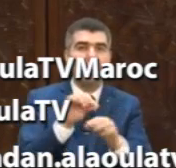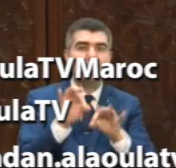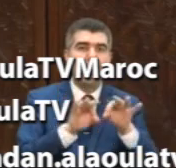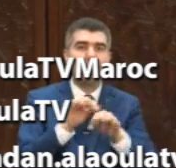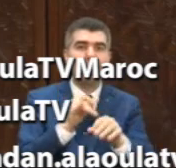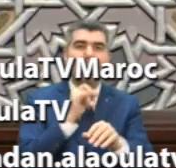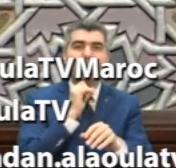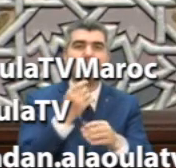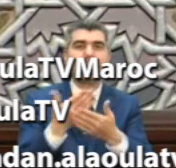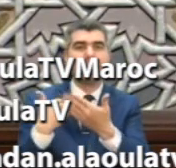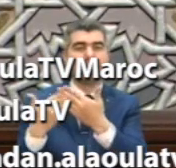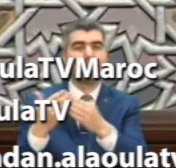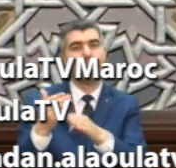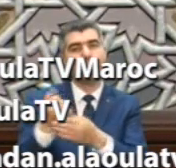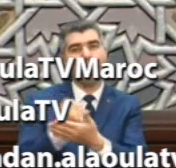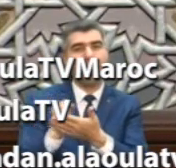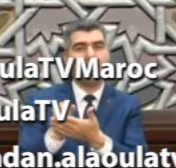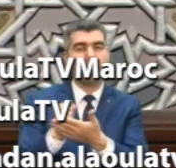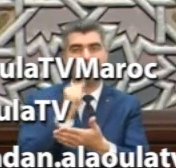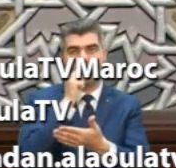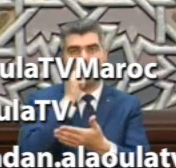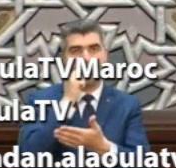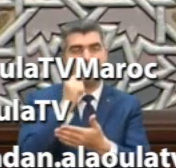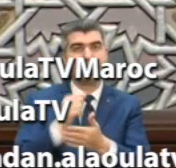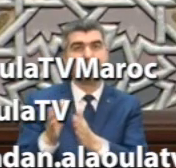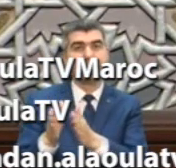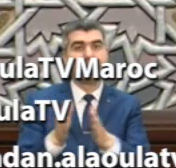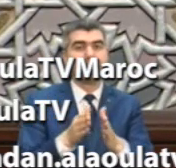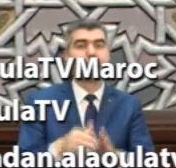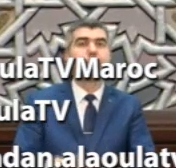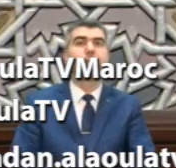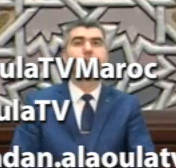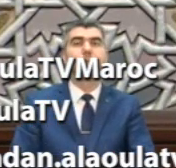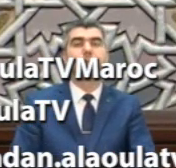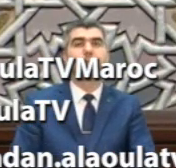بها. شكرا. شكرا. تعقيب الإضافي الأخ نائب.